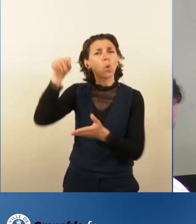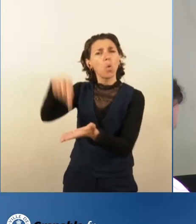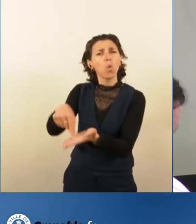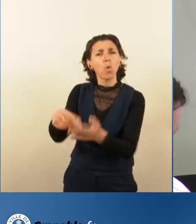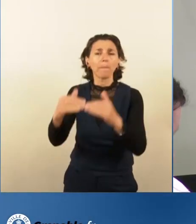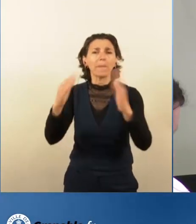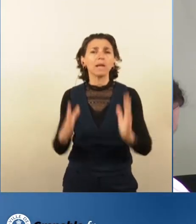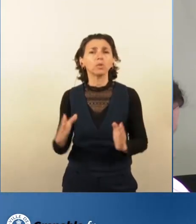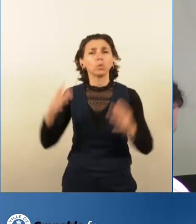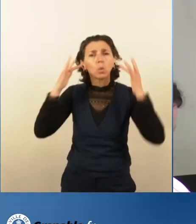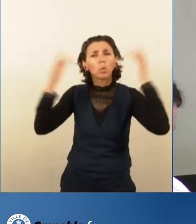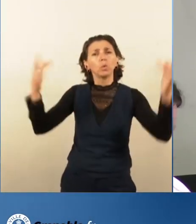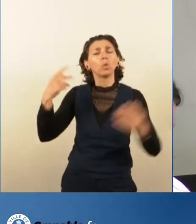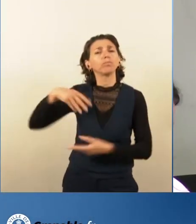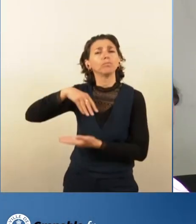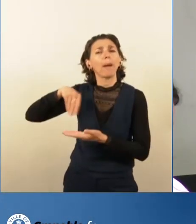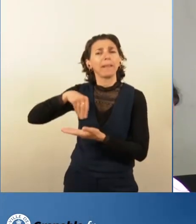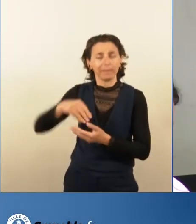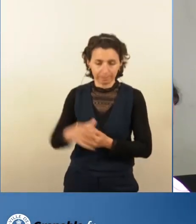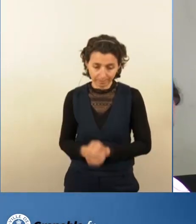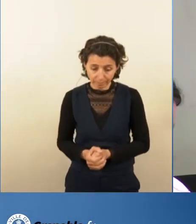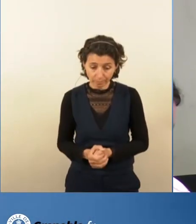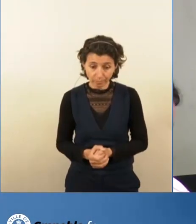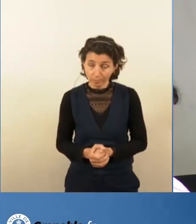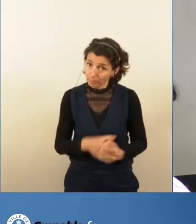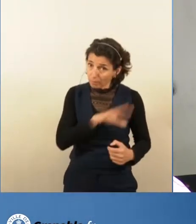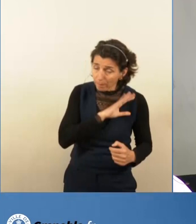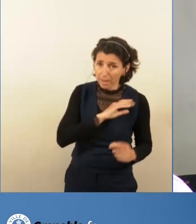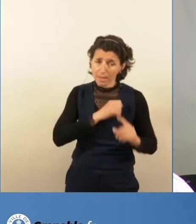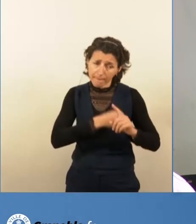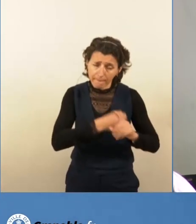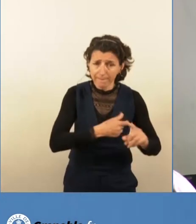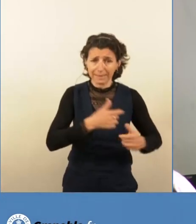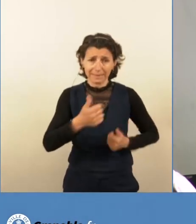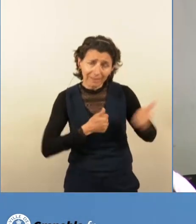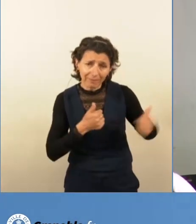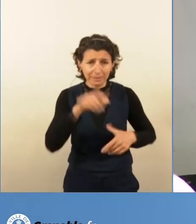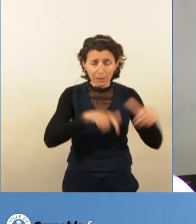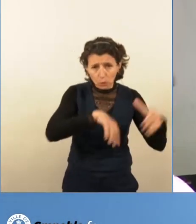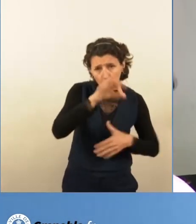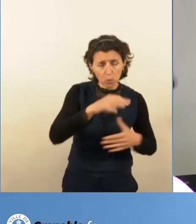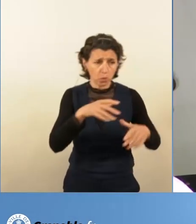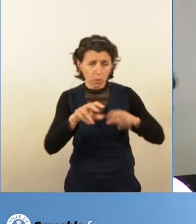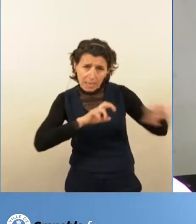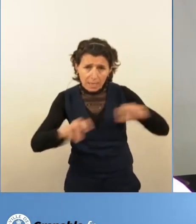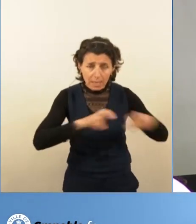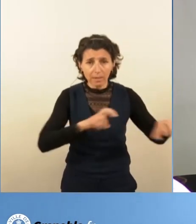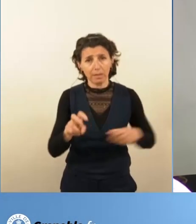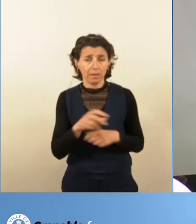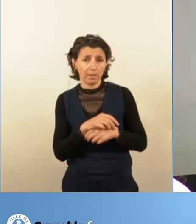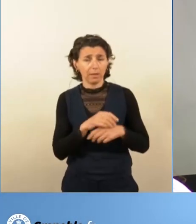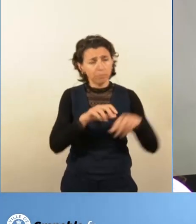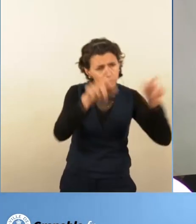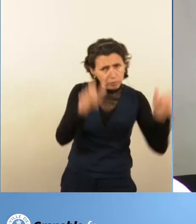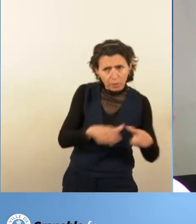tout ça au prix de un engagement constant desservices et des élus dans des visites établissements souvent du public avec